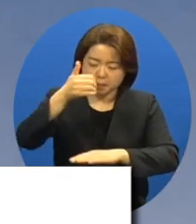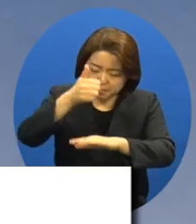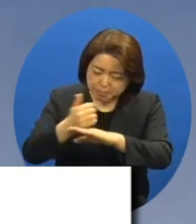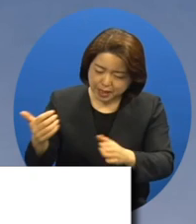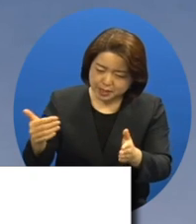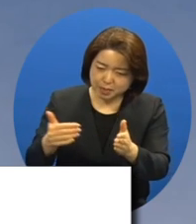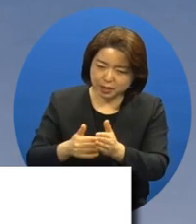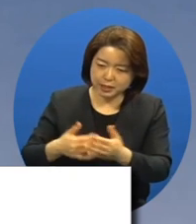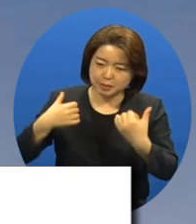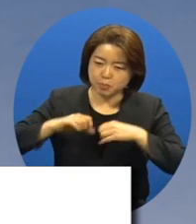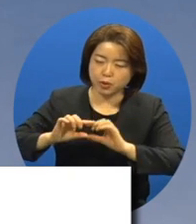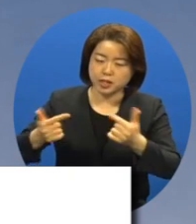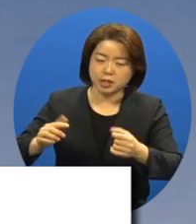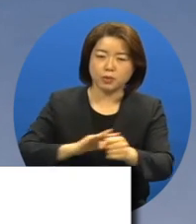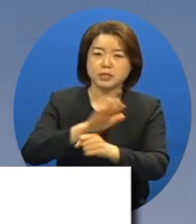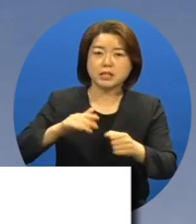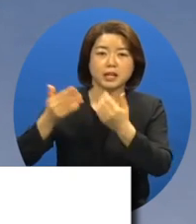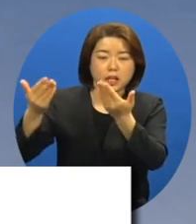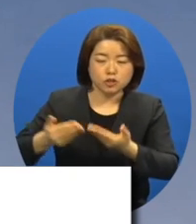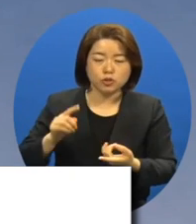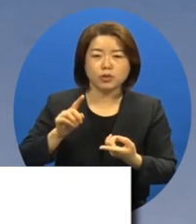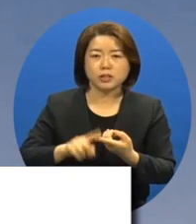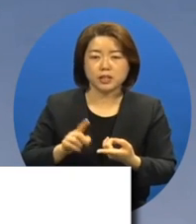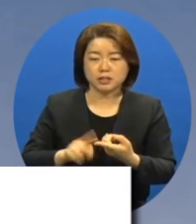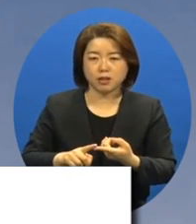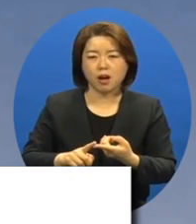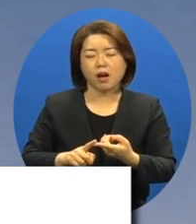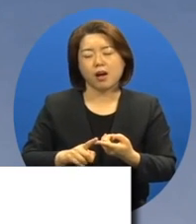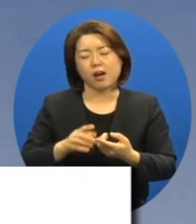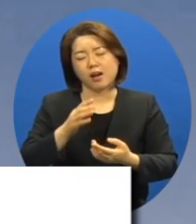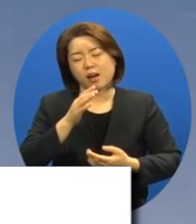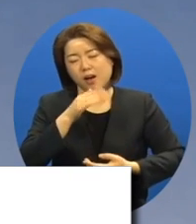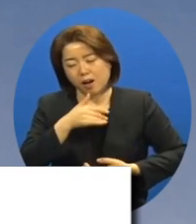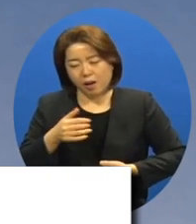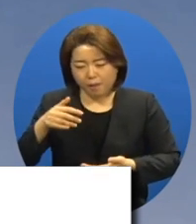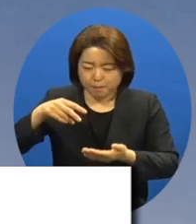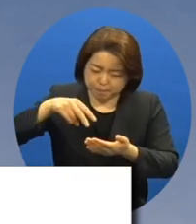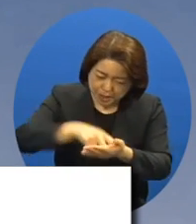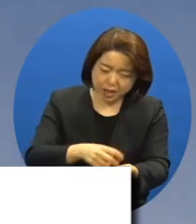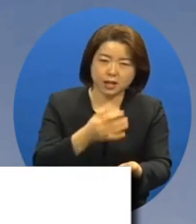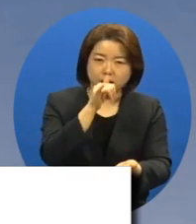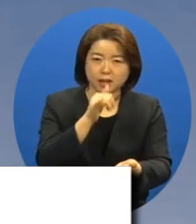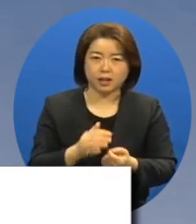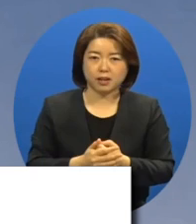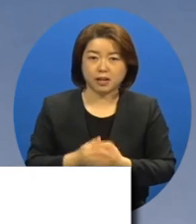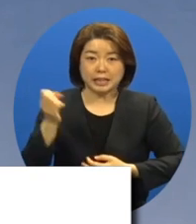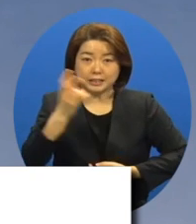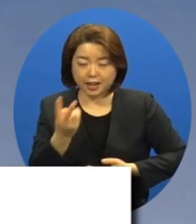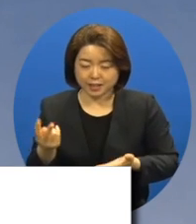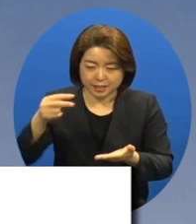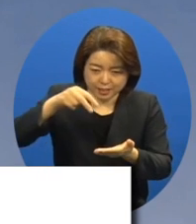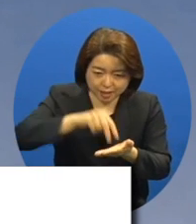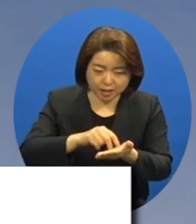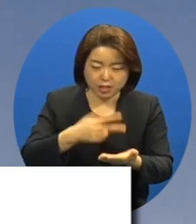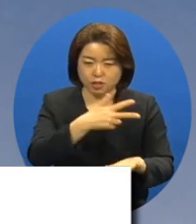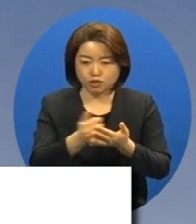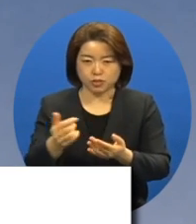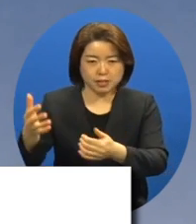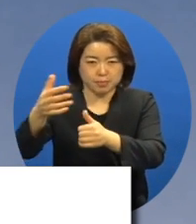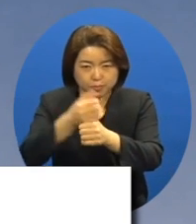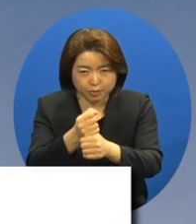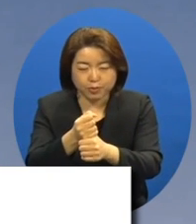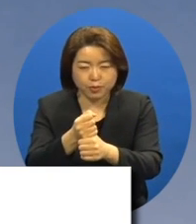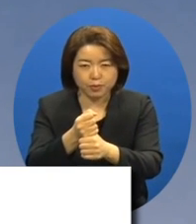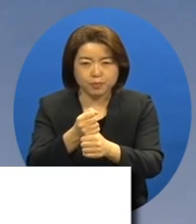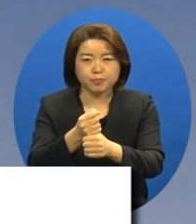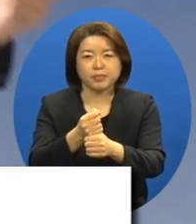사랑 하셨음을 깨닫고 꼭 원하셨습니다 그가 다시 주님을 붙들고 그리고